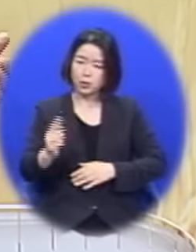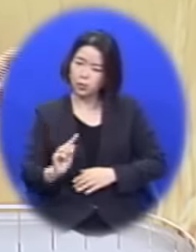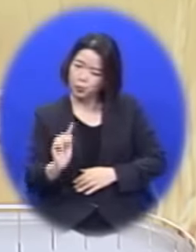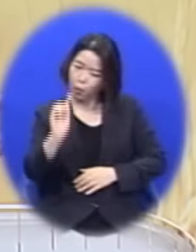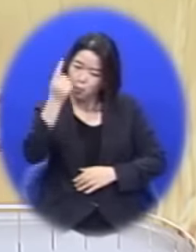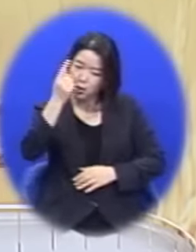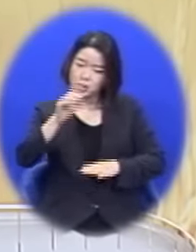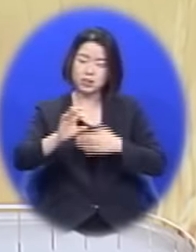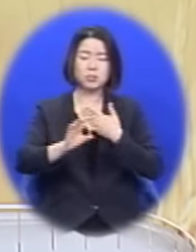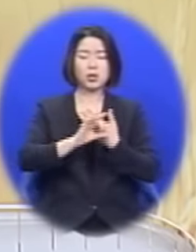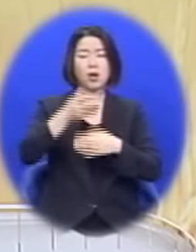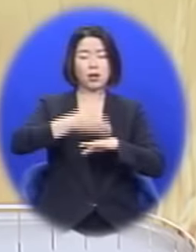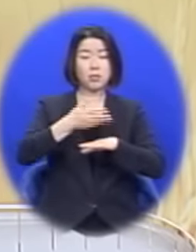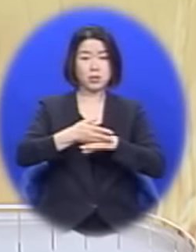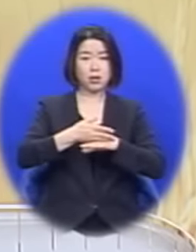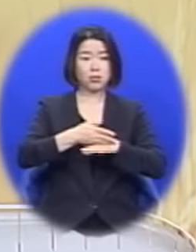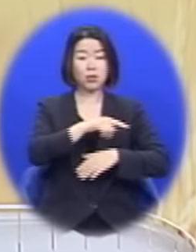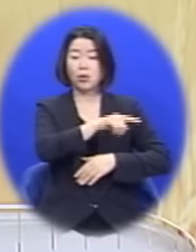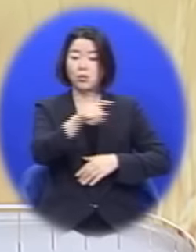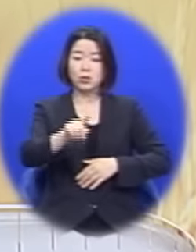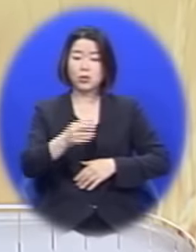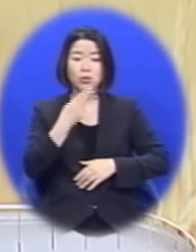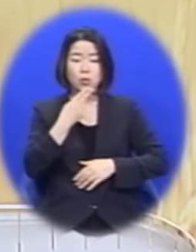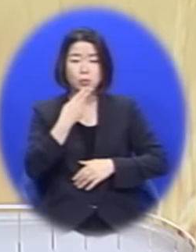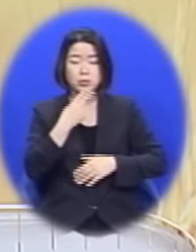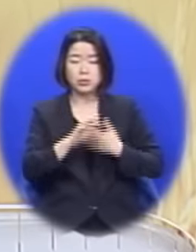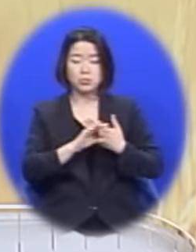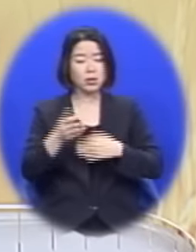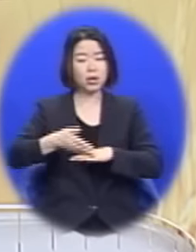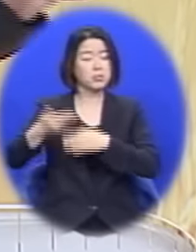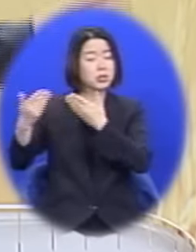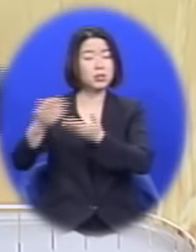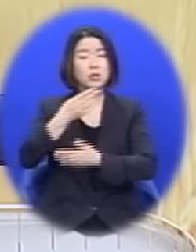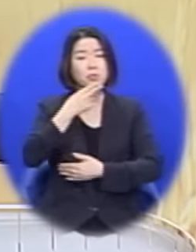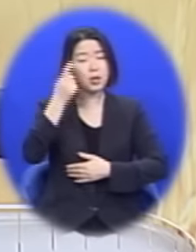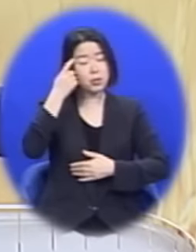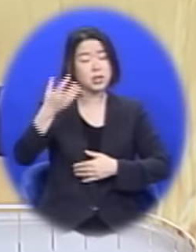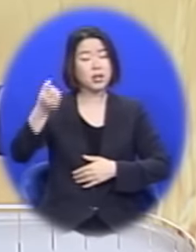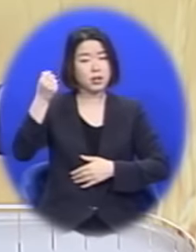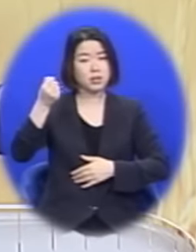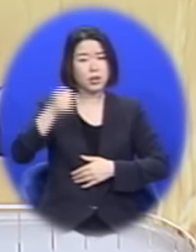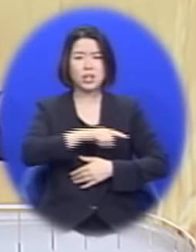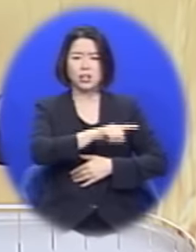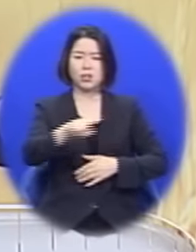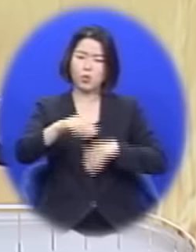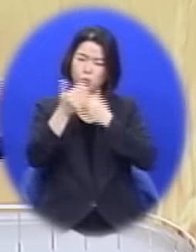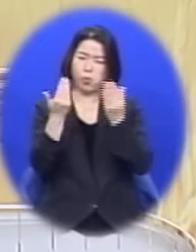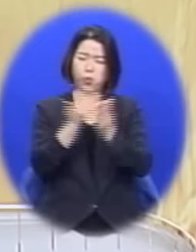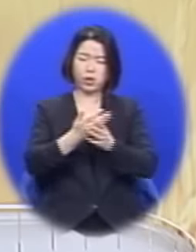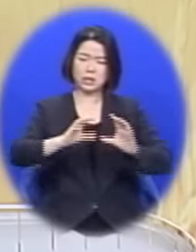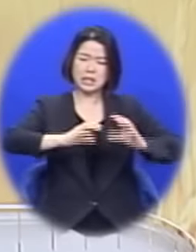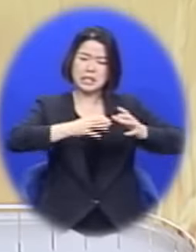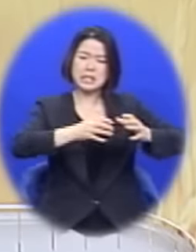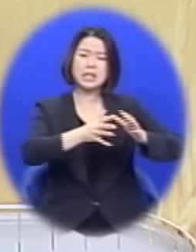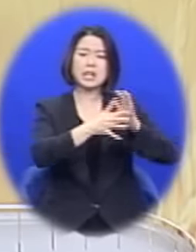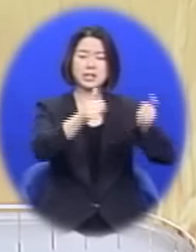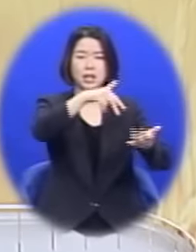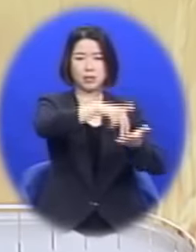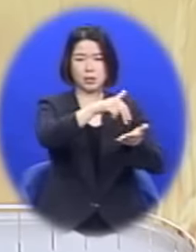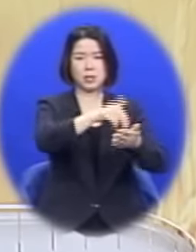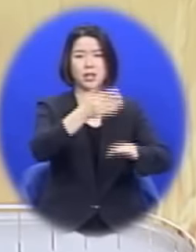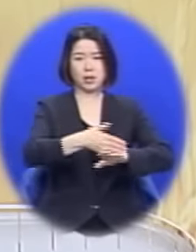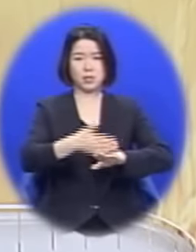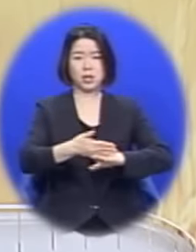게 없으면 감사할 게 없는 거죠. 뭐 이건 완전히 세상 사람들의 감사예요. 구원받은 성도에게는